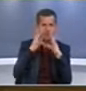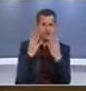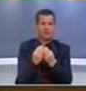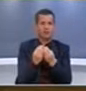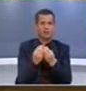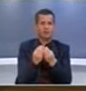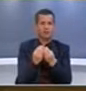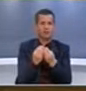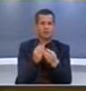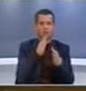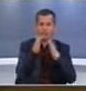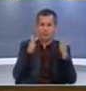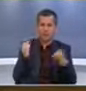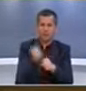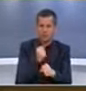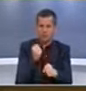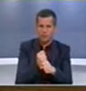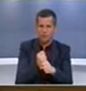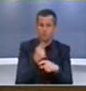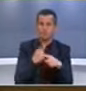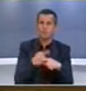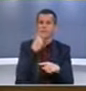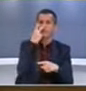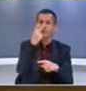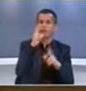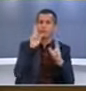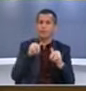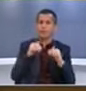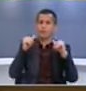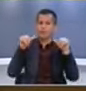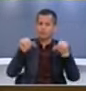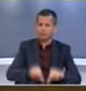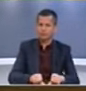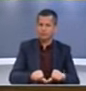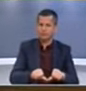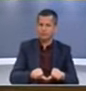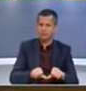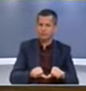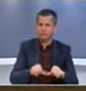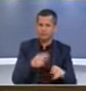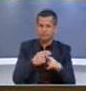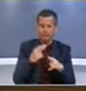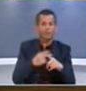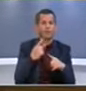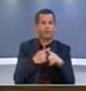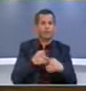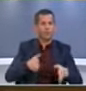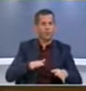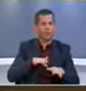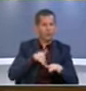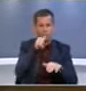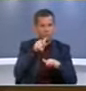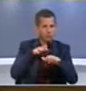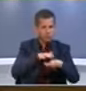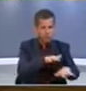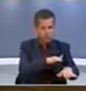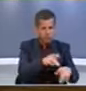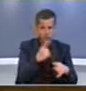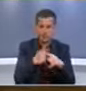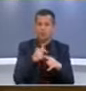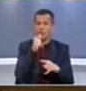zim t pun dhe p t gjitha rastet ku Vet se mund t vij deri te degr i mj nimi rj lum nim rje e